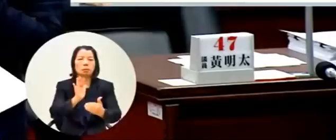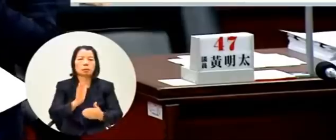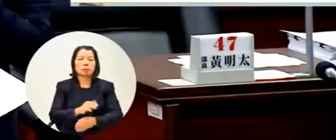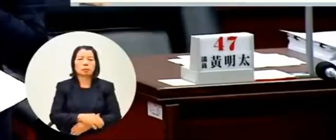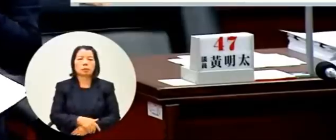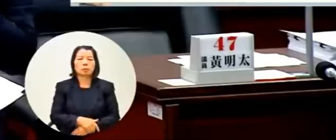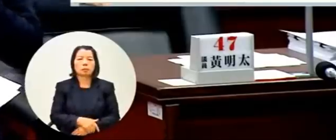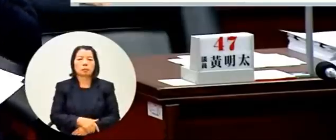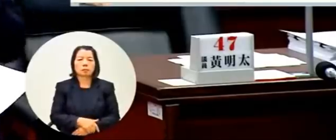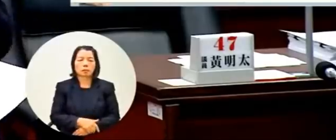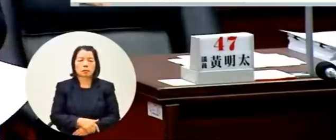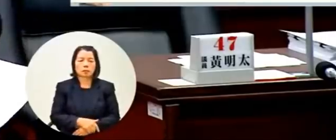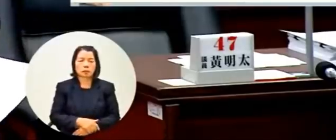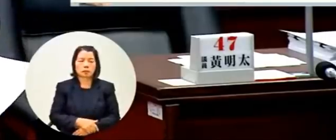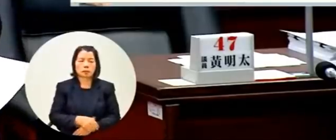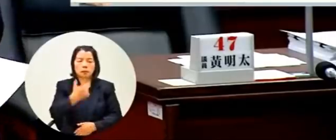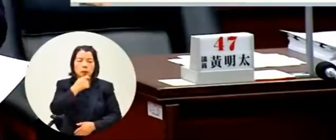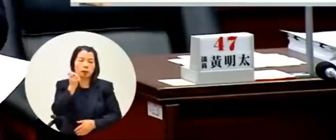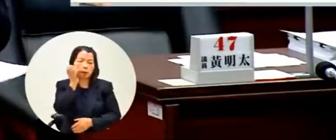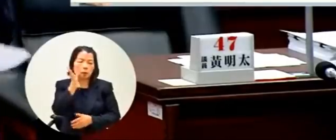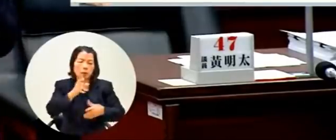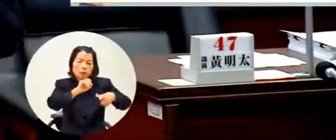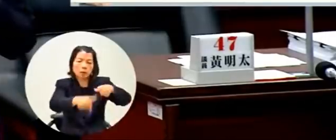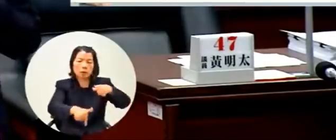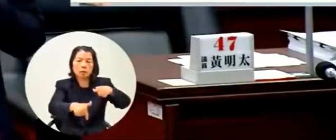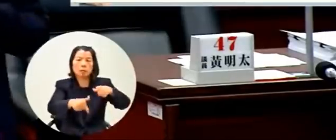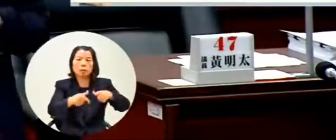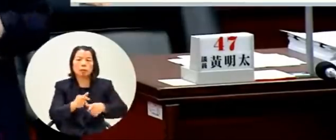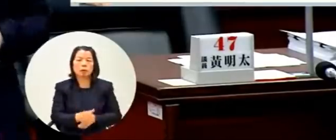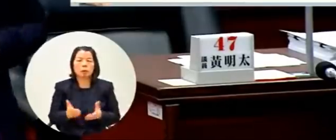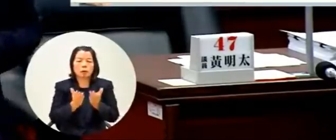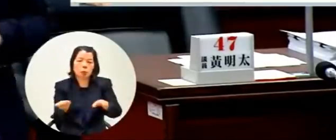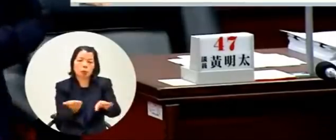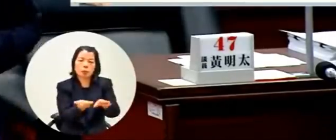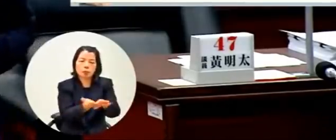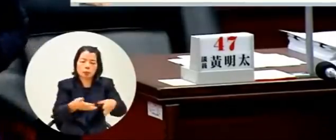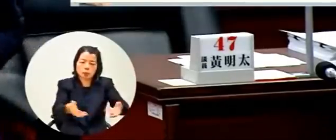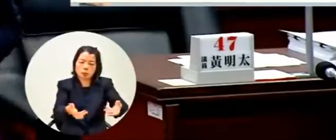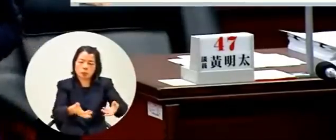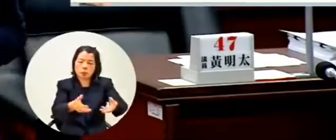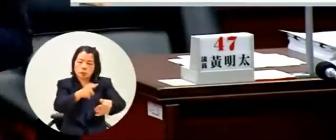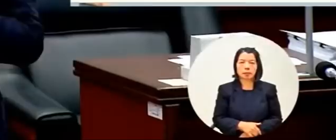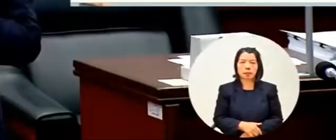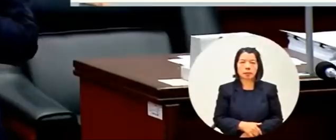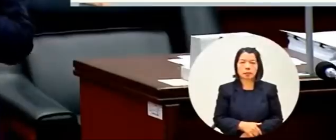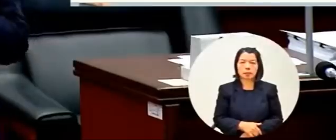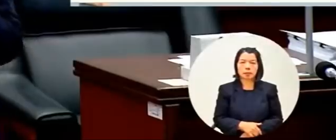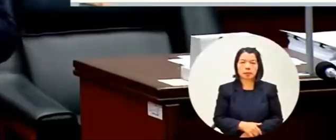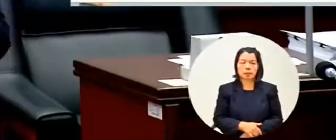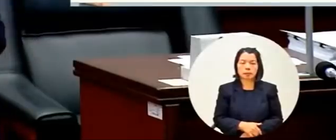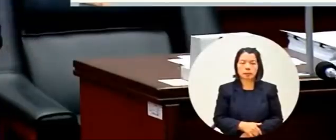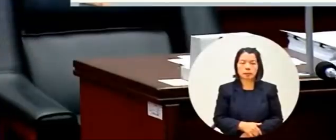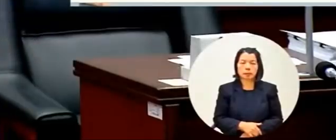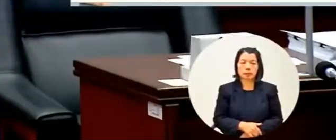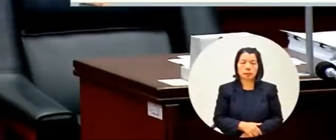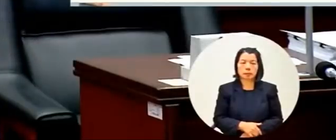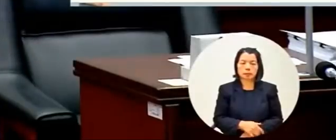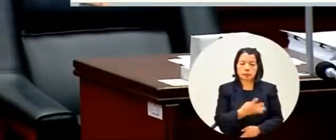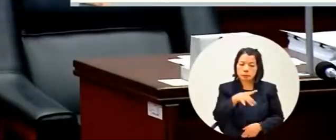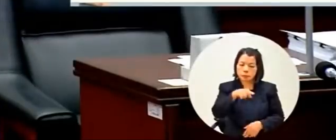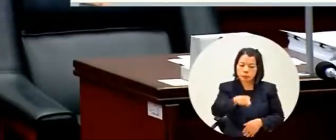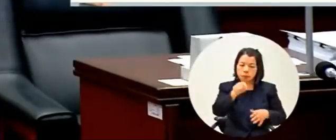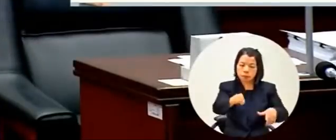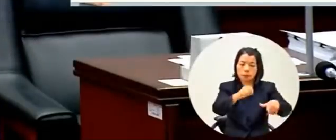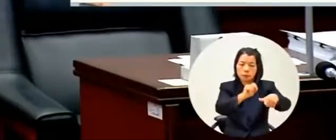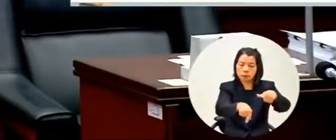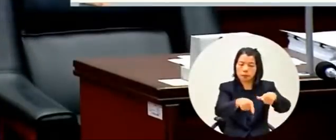龙游艇公司这一个游艇码头的开发案，它上面写说，虽然贵公司